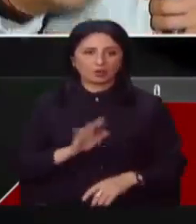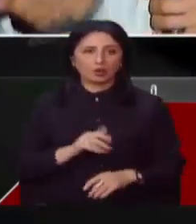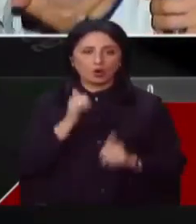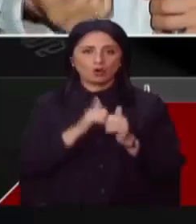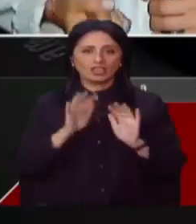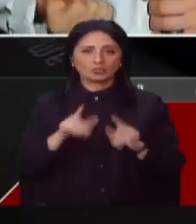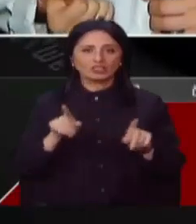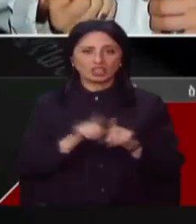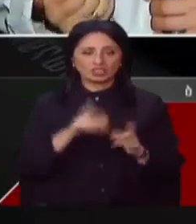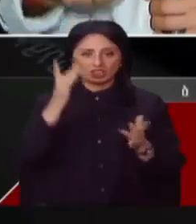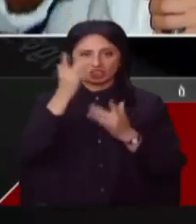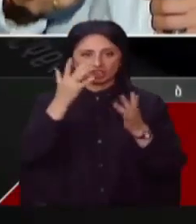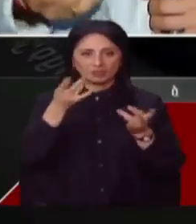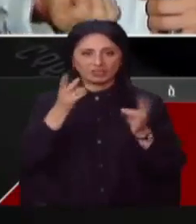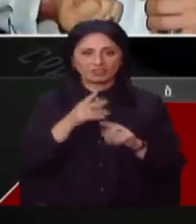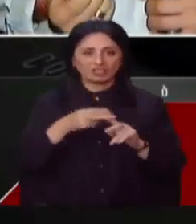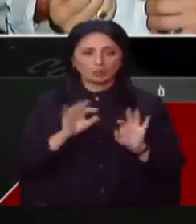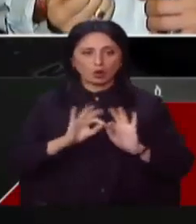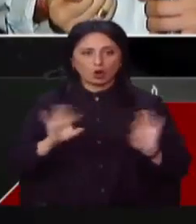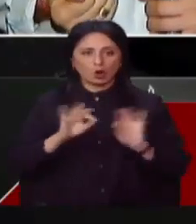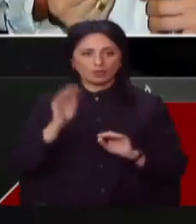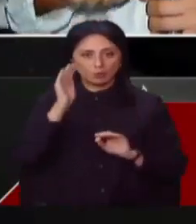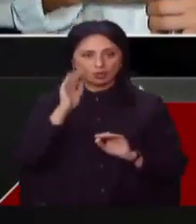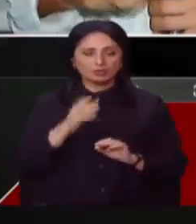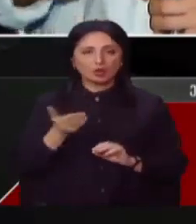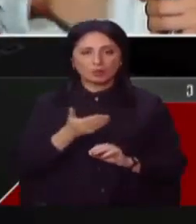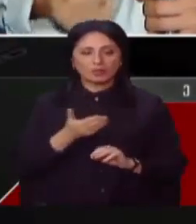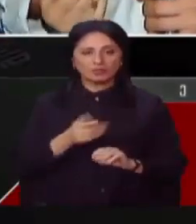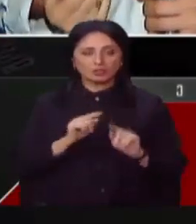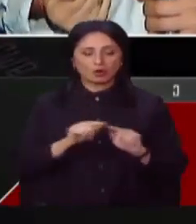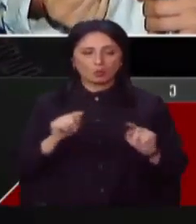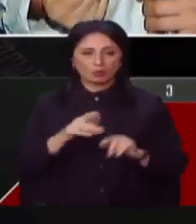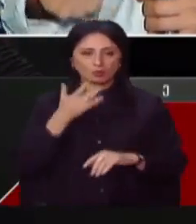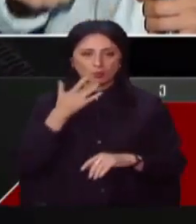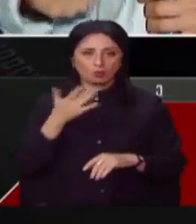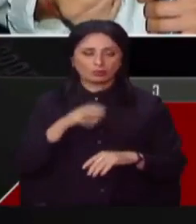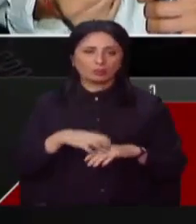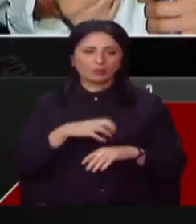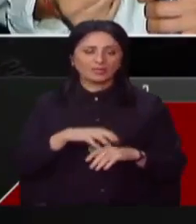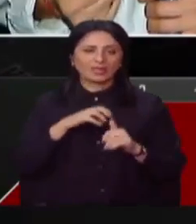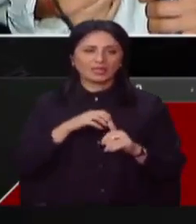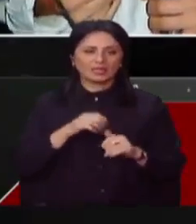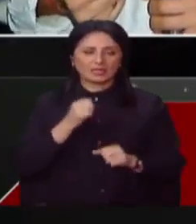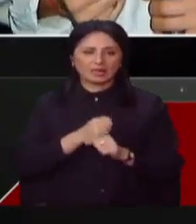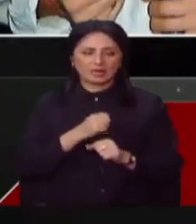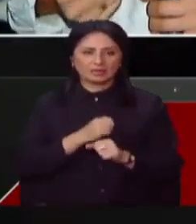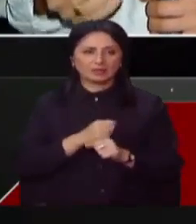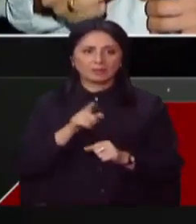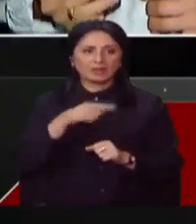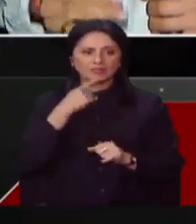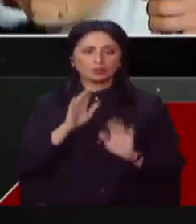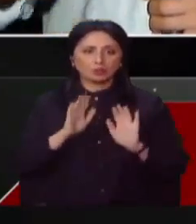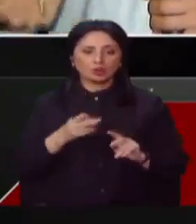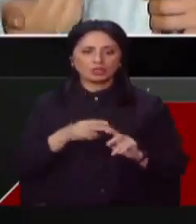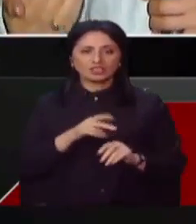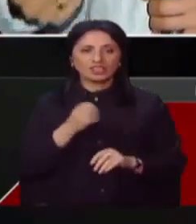ყოველ შემთხვევაში ასეთი შთაბეჭდილება დაგვრჩა იმ კომენტარების მოსმენისას, რომელიც ოპოზიციური პოლიტიკური პარტიების ლიდერებმა გააკეთეს. მათ თქვეს